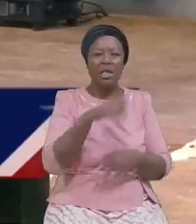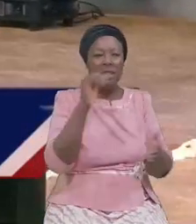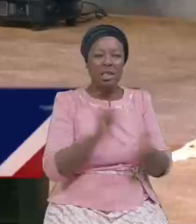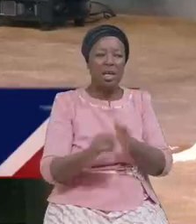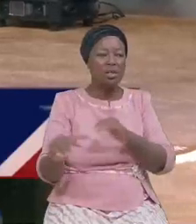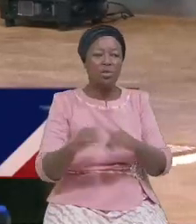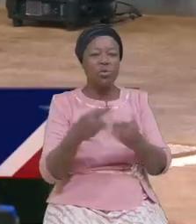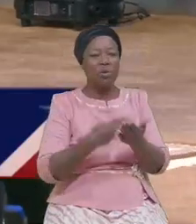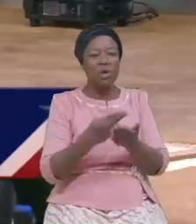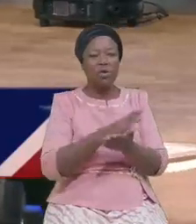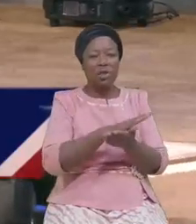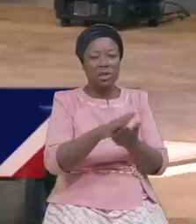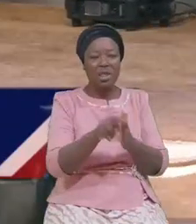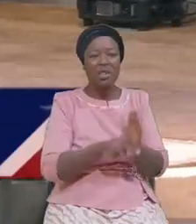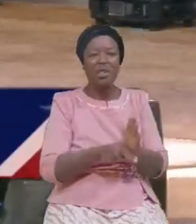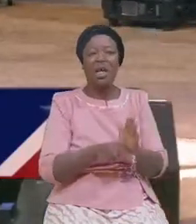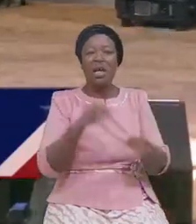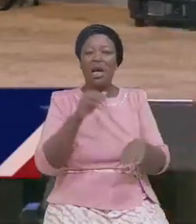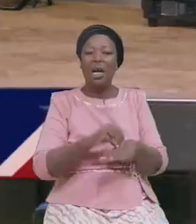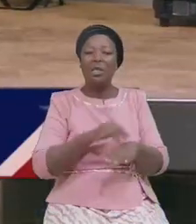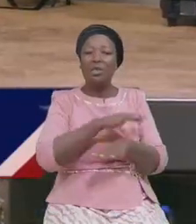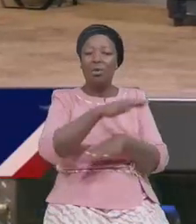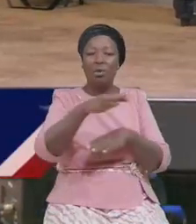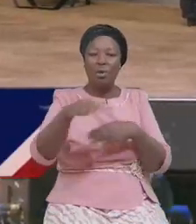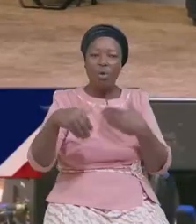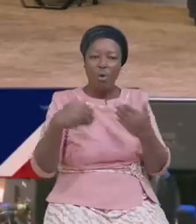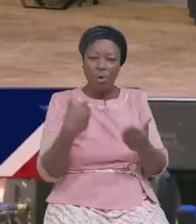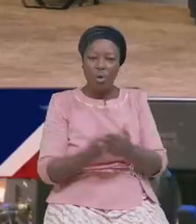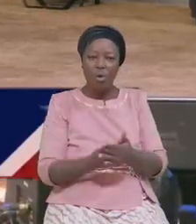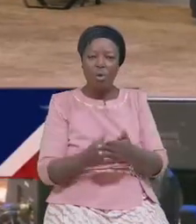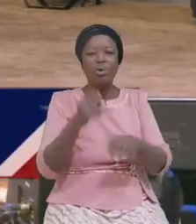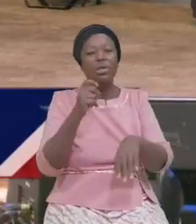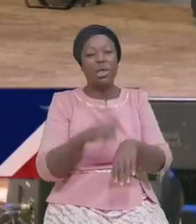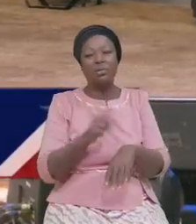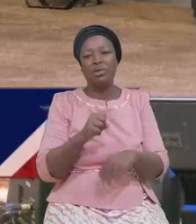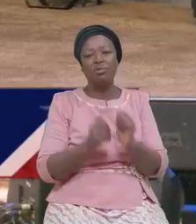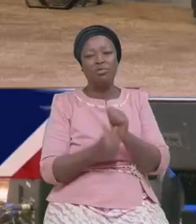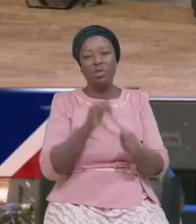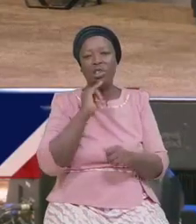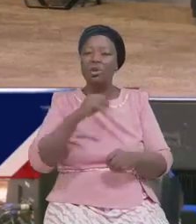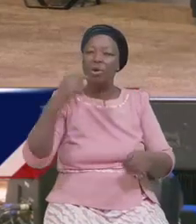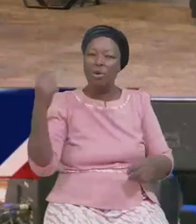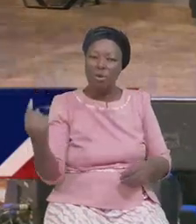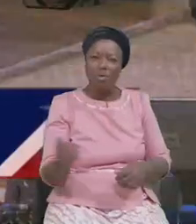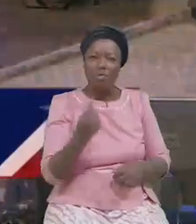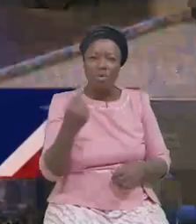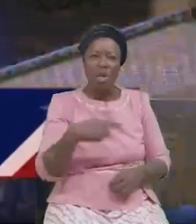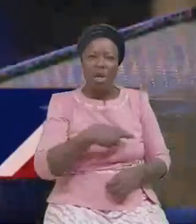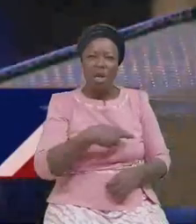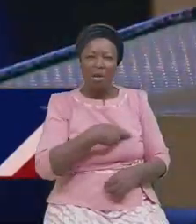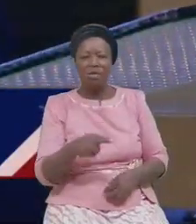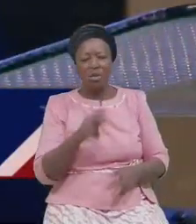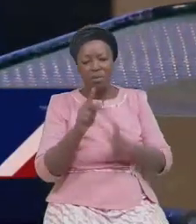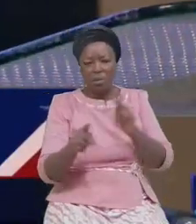justice en tout temps. Vous savez, les gens religieux,